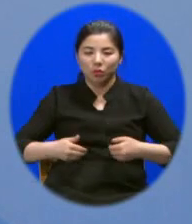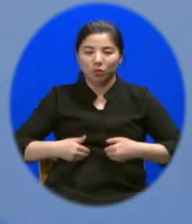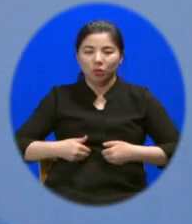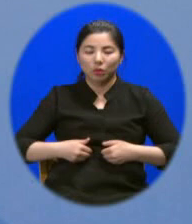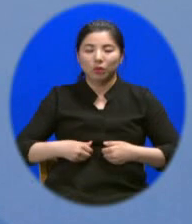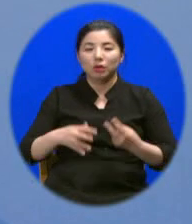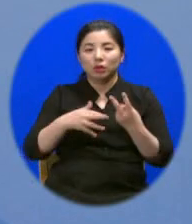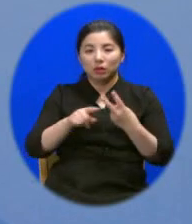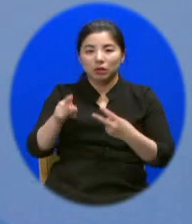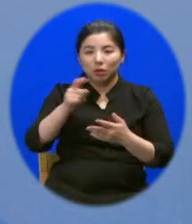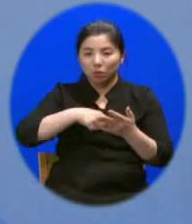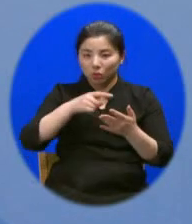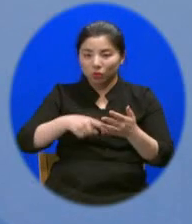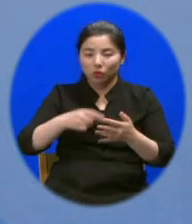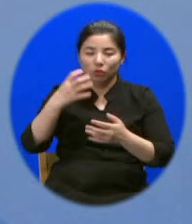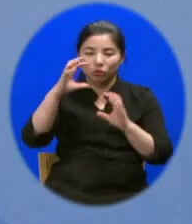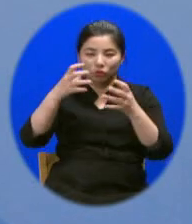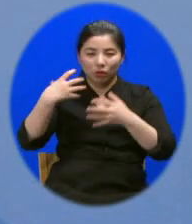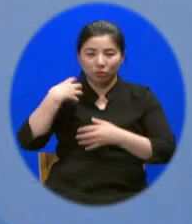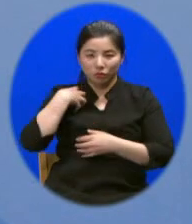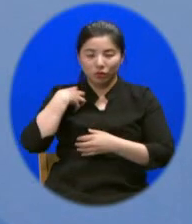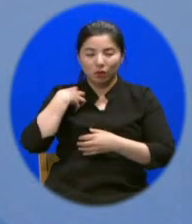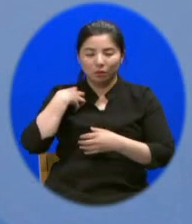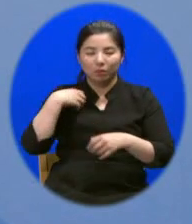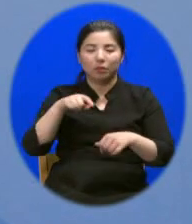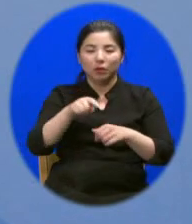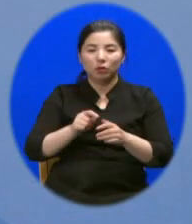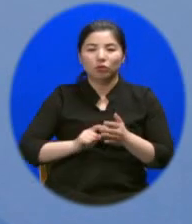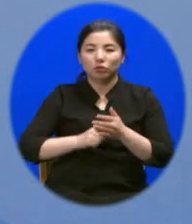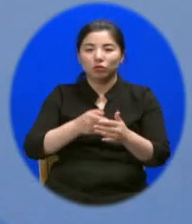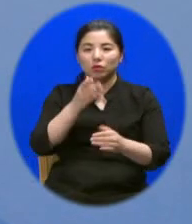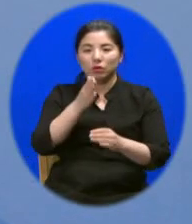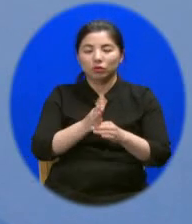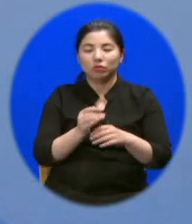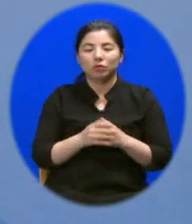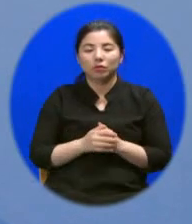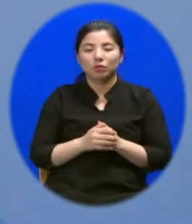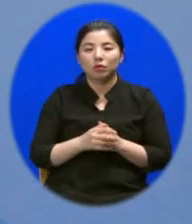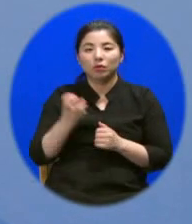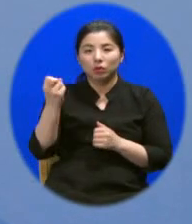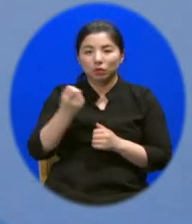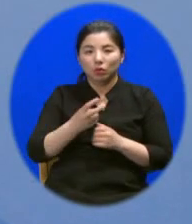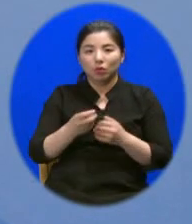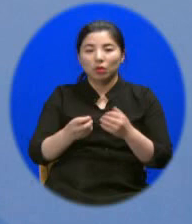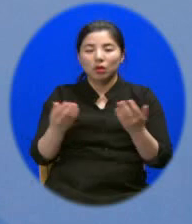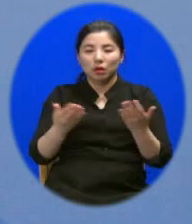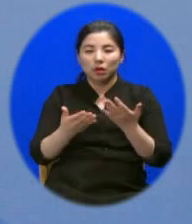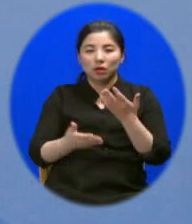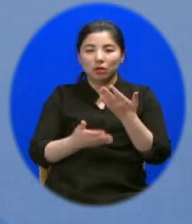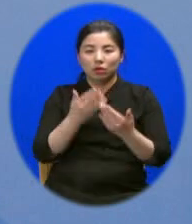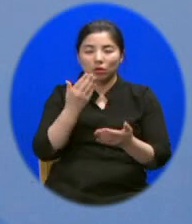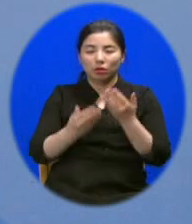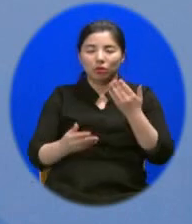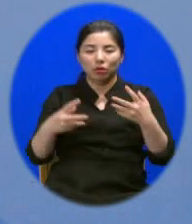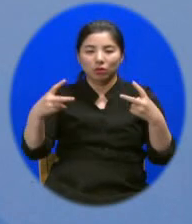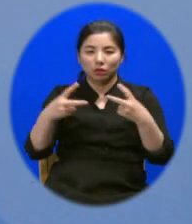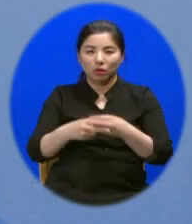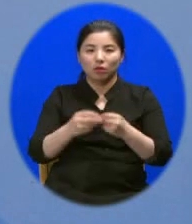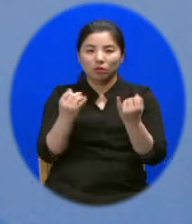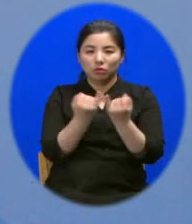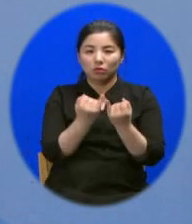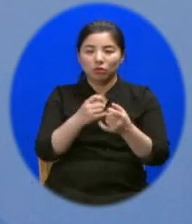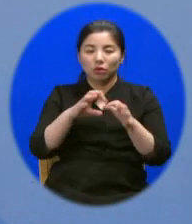이차보전 국가가 부담하는 그와 같은 방안은 지금 추진하고 있습니다 또 이제 경력단절여성 관련해선